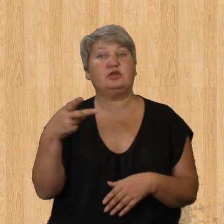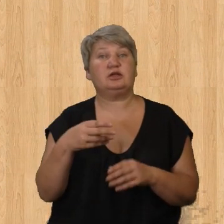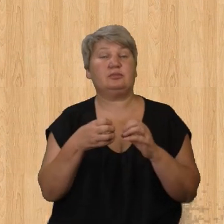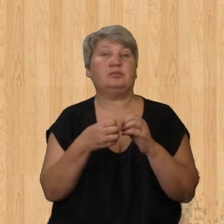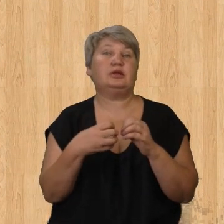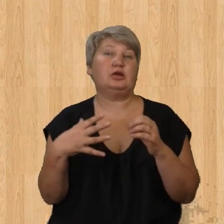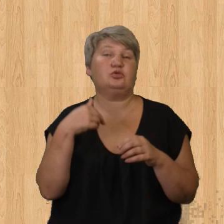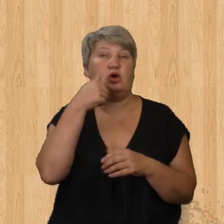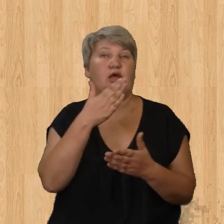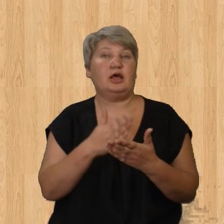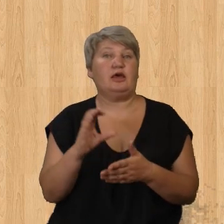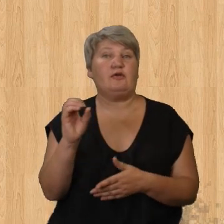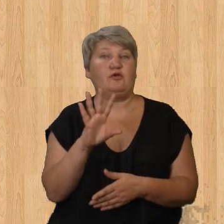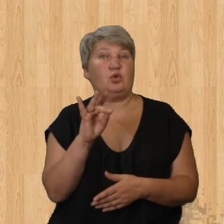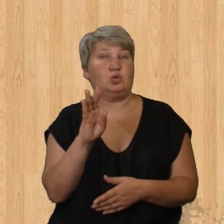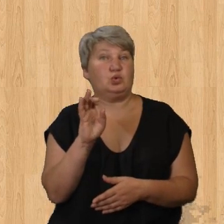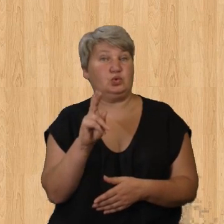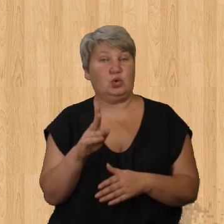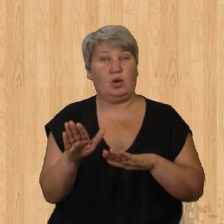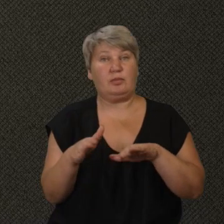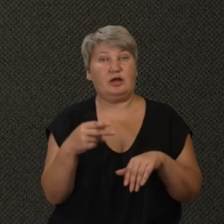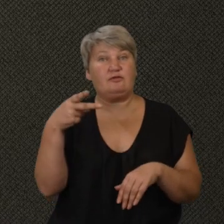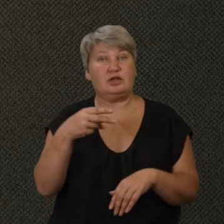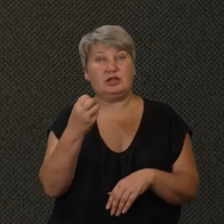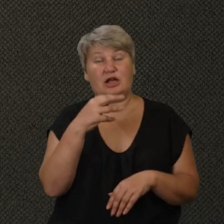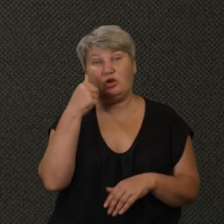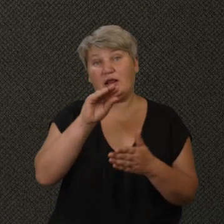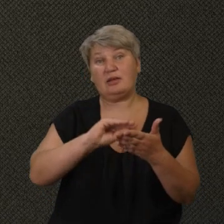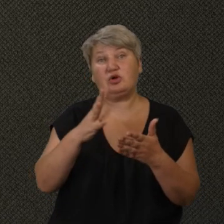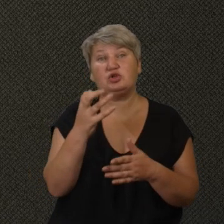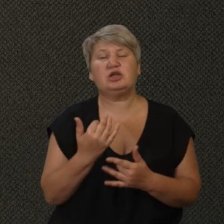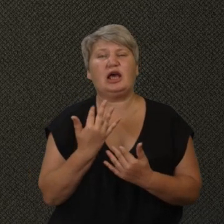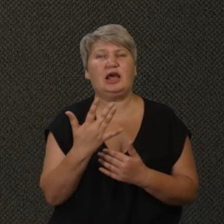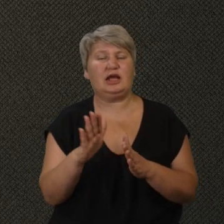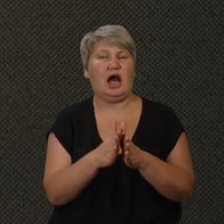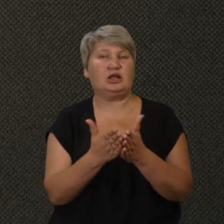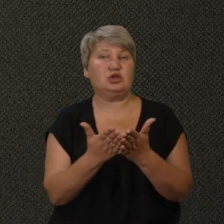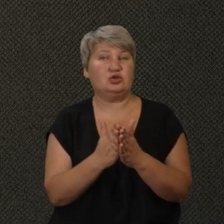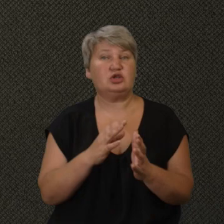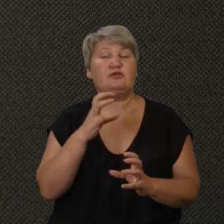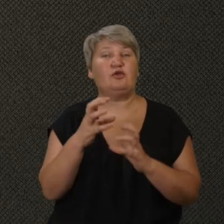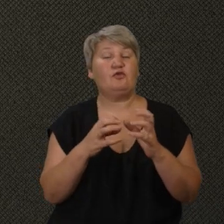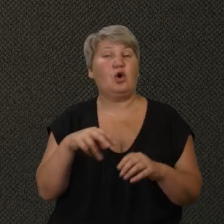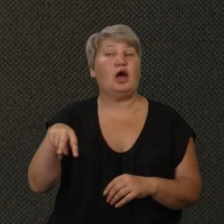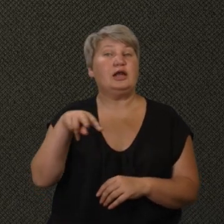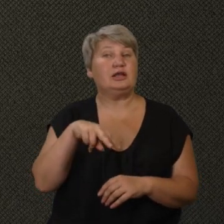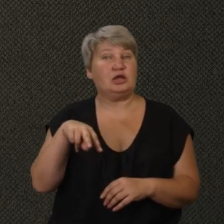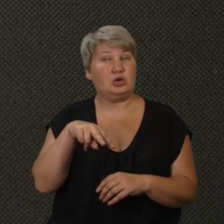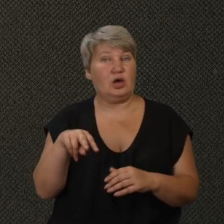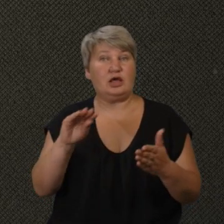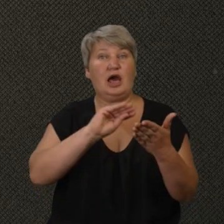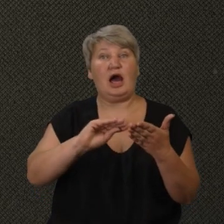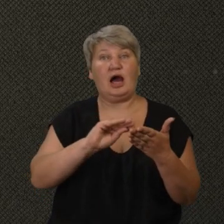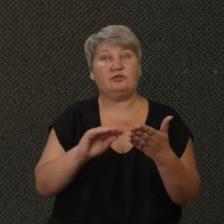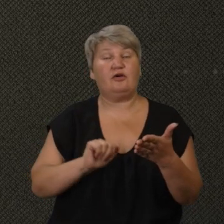ліцею її Євгенія Волощук після 2013-го вона написала ще кілька посібників зі світової літератури під її авторством